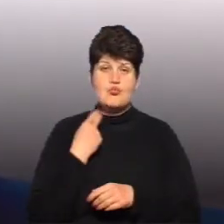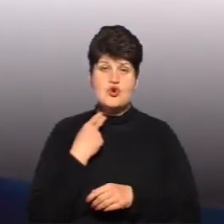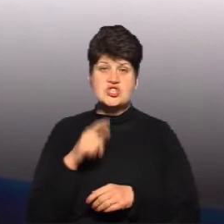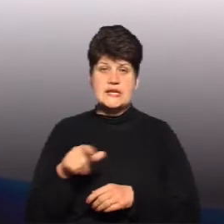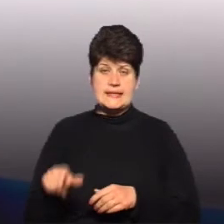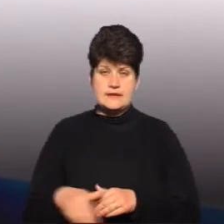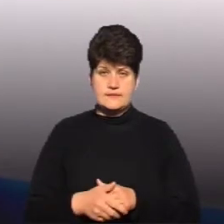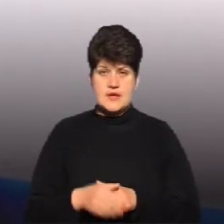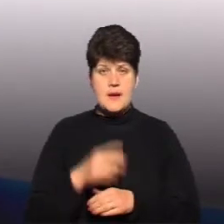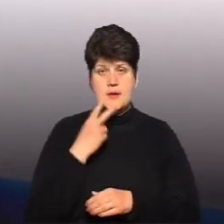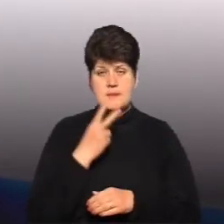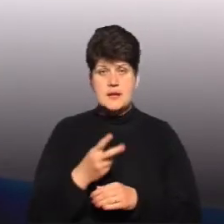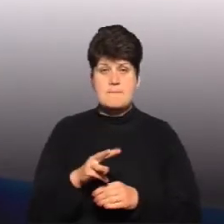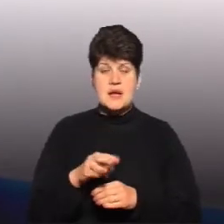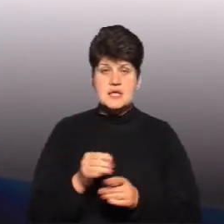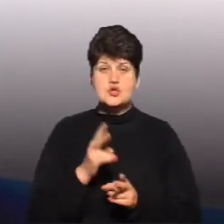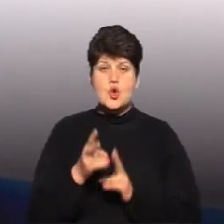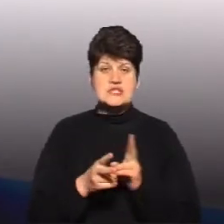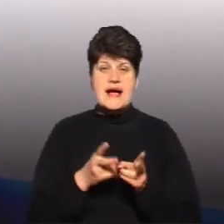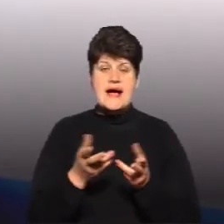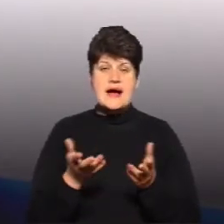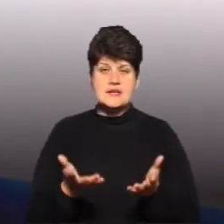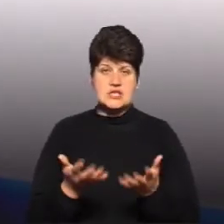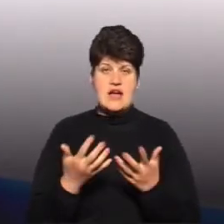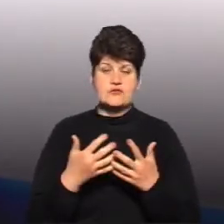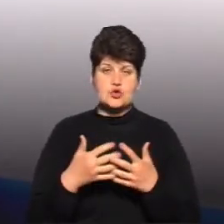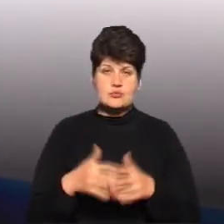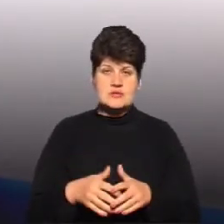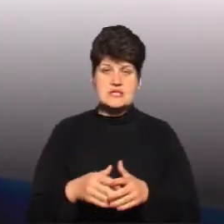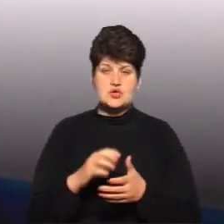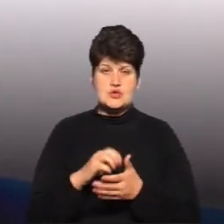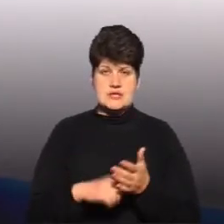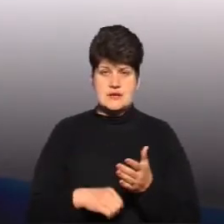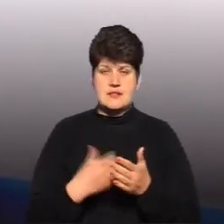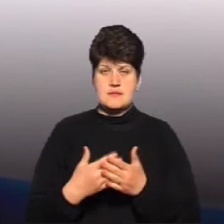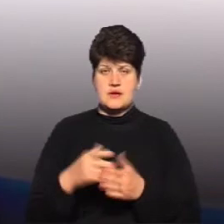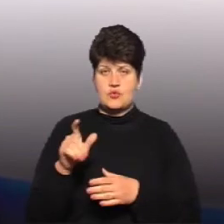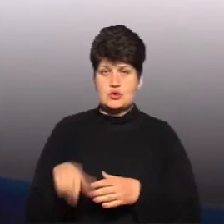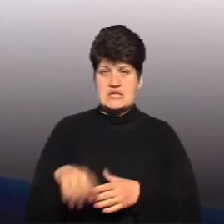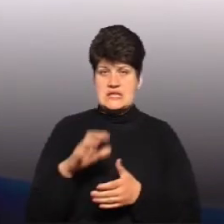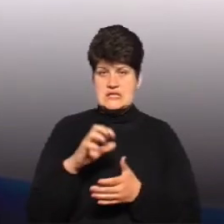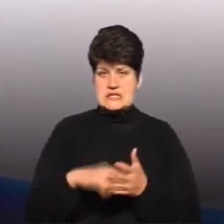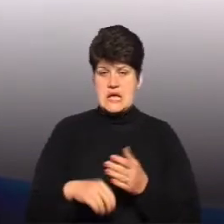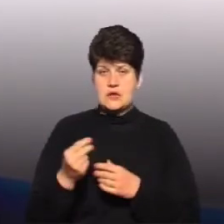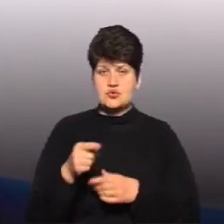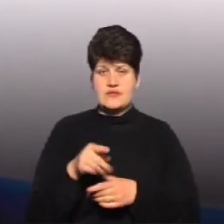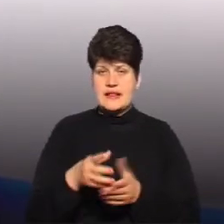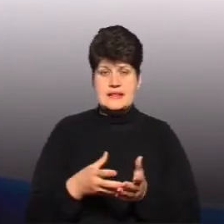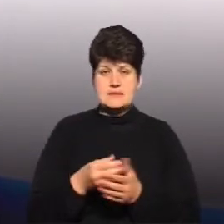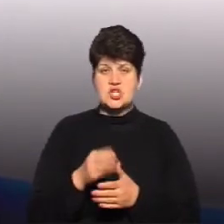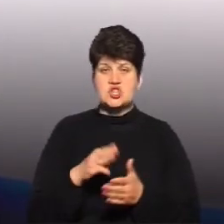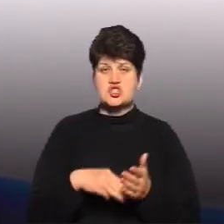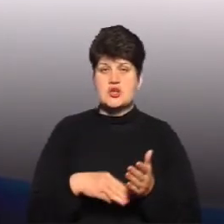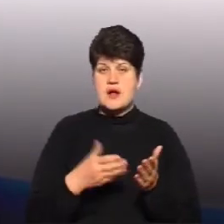якийсь механізм оскарження якогось такого автоматичного зняття? От, наприклад, в людини зняли кошти за те, що вона не проплатила штраф за